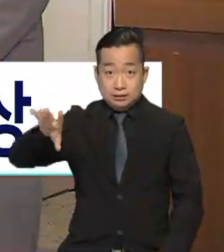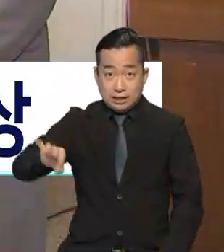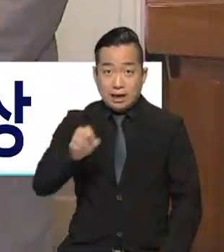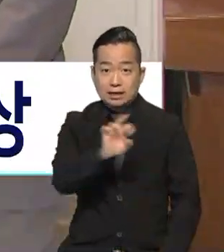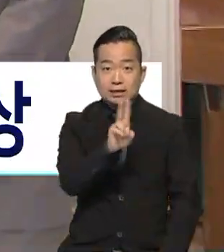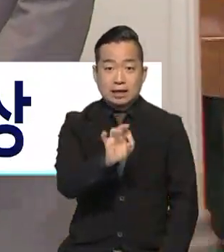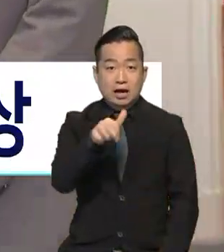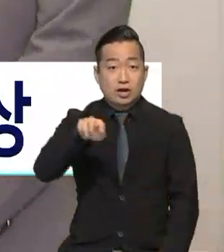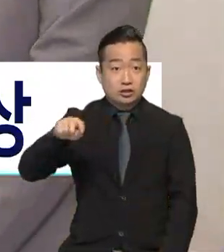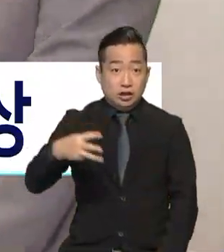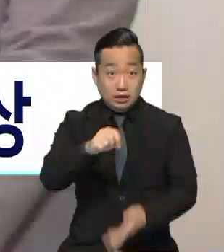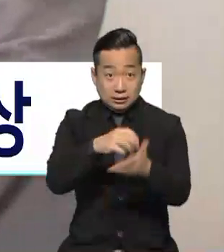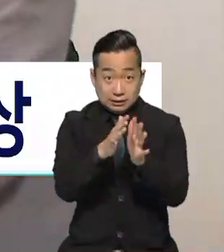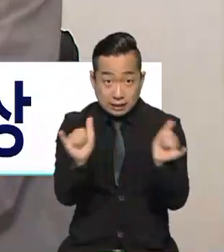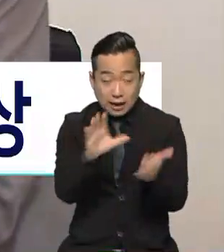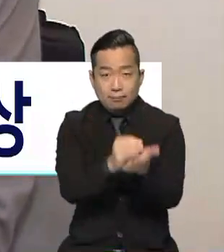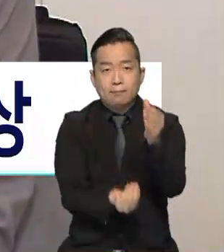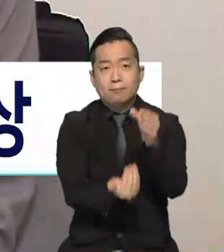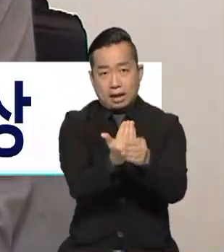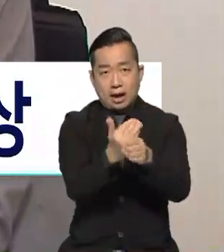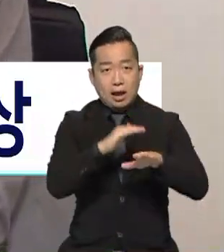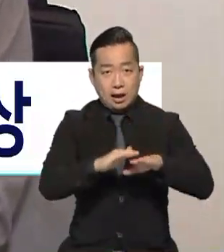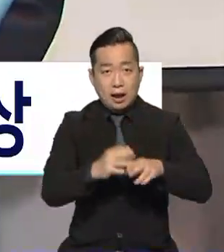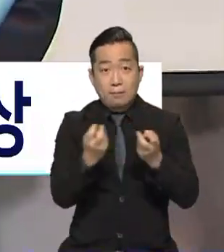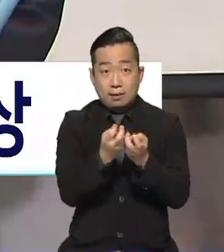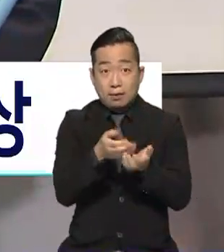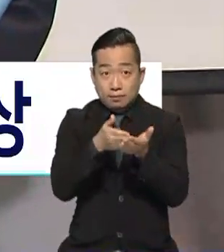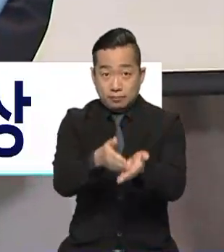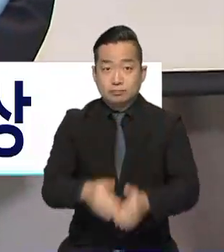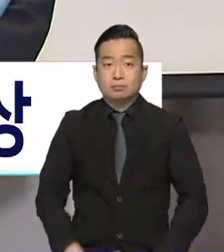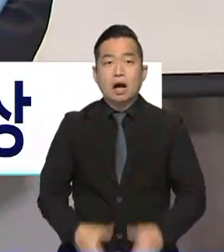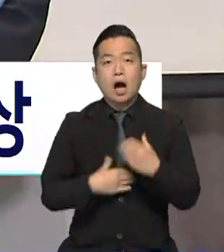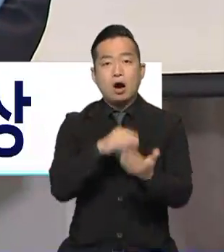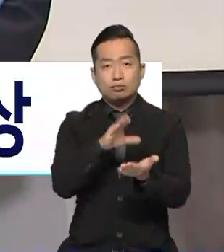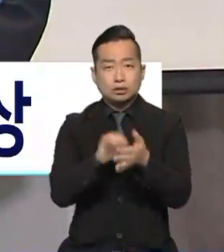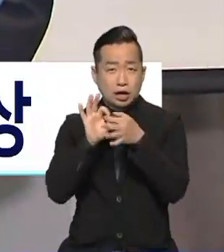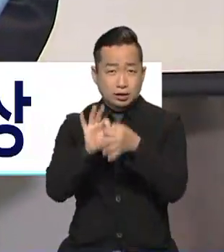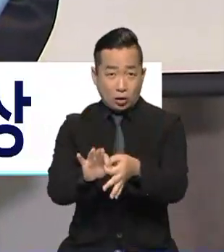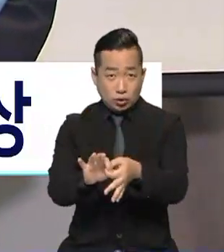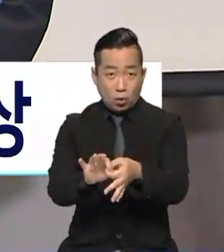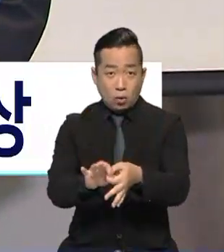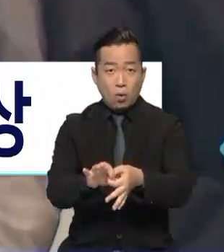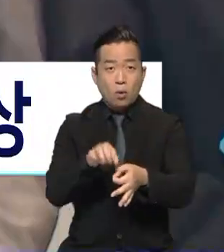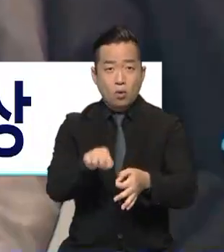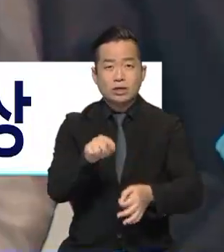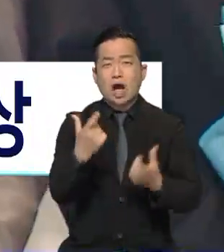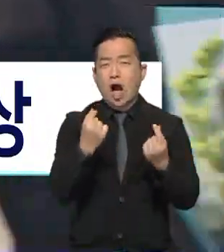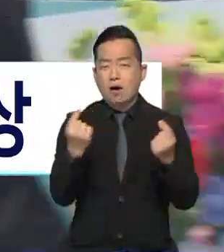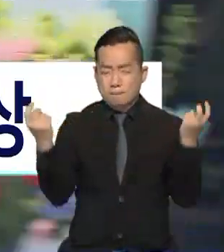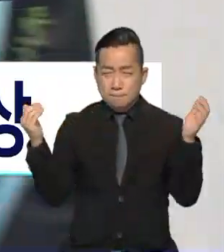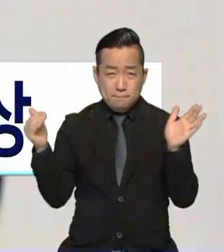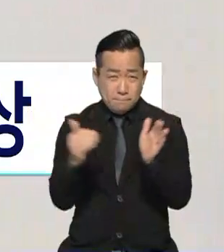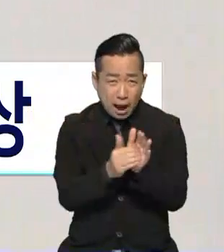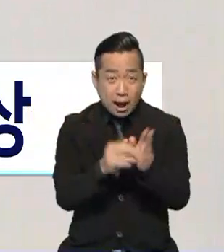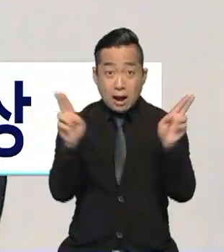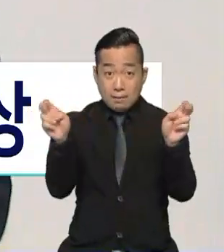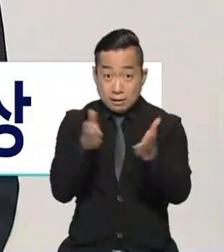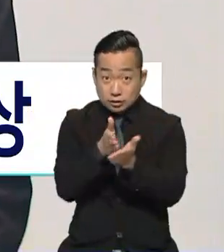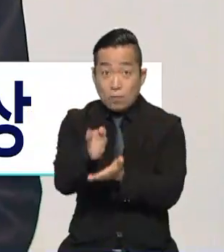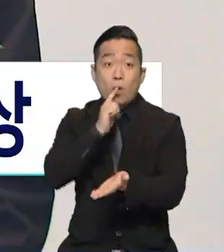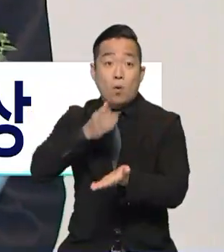양현철 기자는 사건 사고에 대한 해결책을 제시한 안전문제 연속 시리즈 이렇게까지 전문 보도